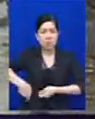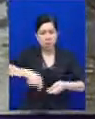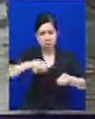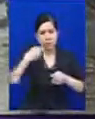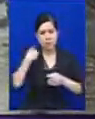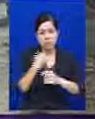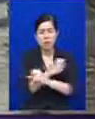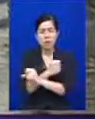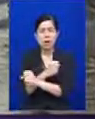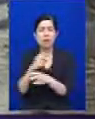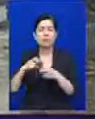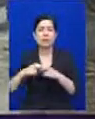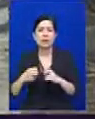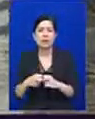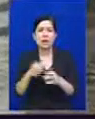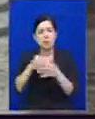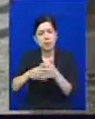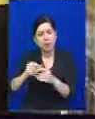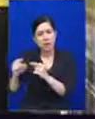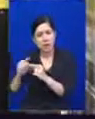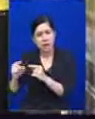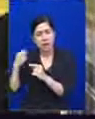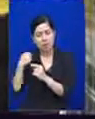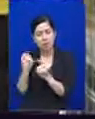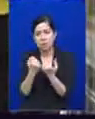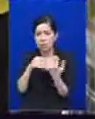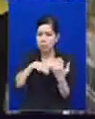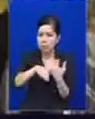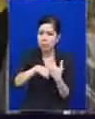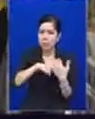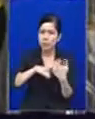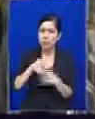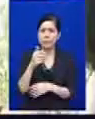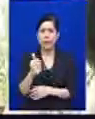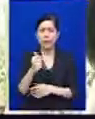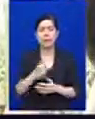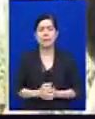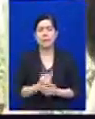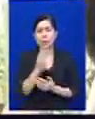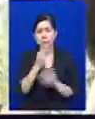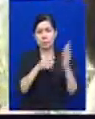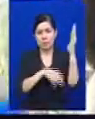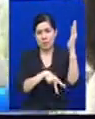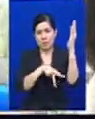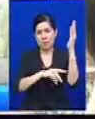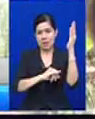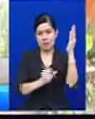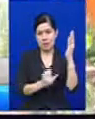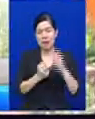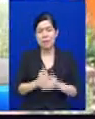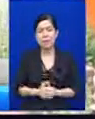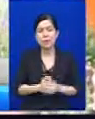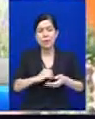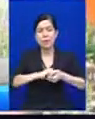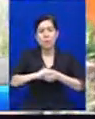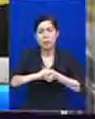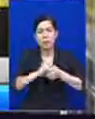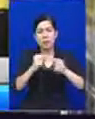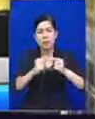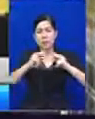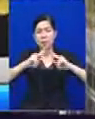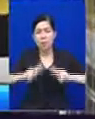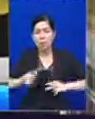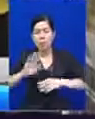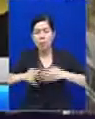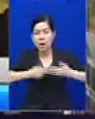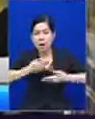กันการเกิดอุบัติเหตุด้วยลงไปที่ภาคใต้ที่จังหวัดพังงานะคะทางจังหวัดก็ร่วมกับพาณิชย์จังหวัดเข้าตรวจสอบราคาสินค้